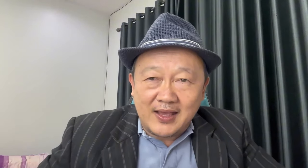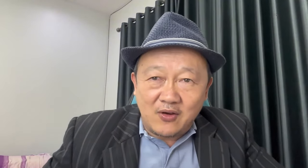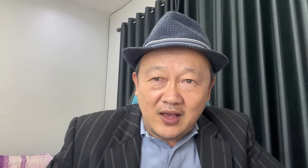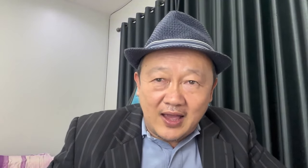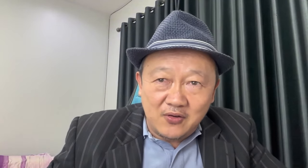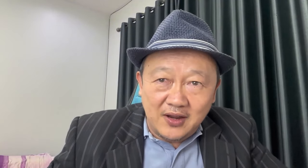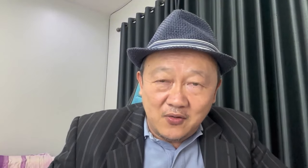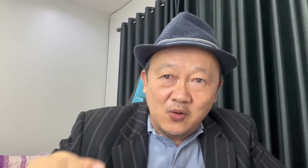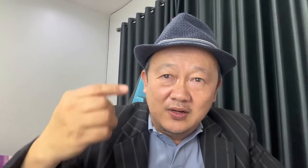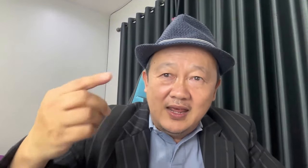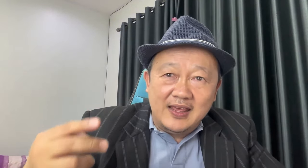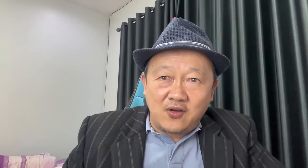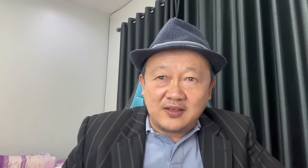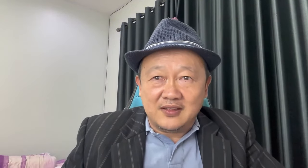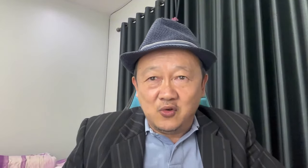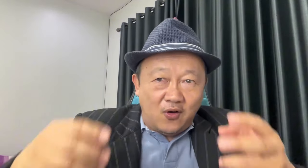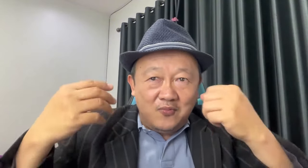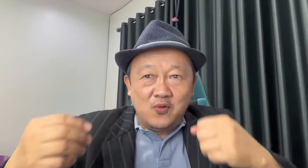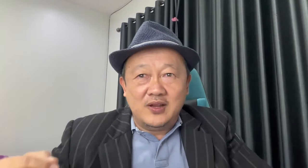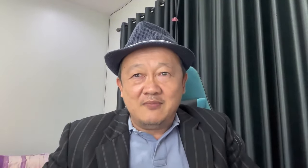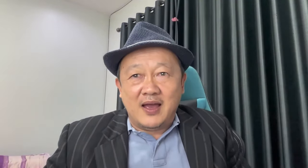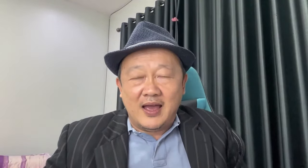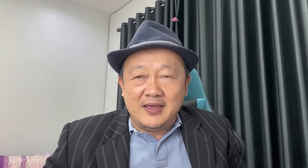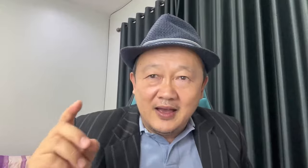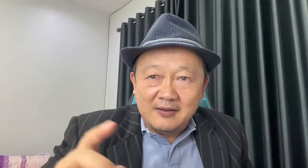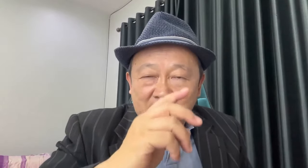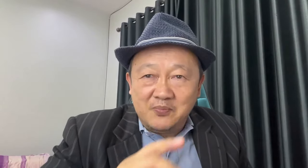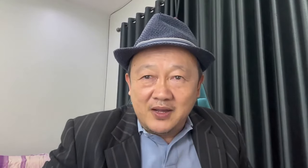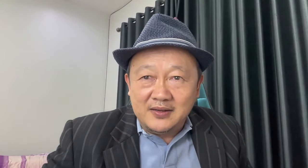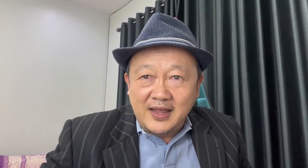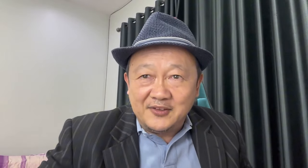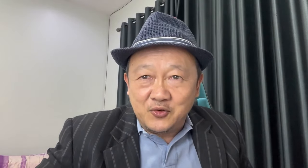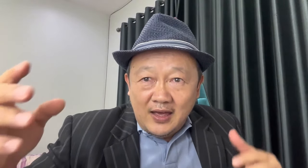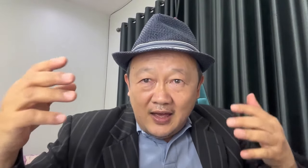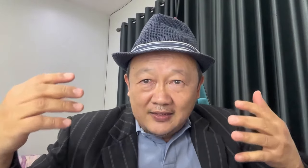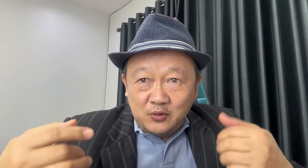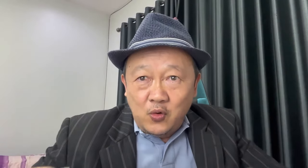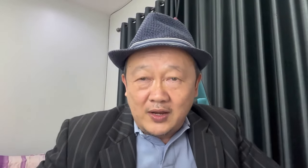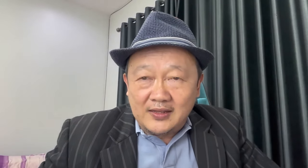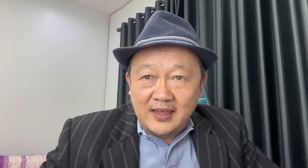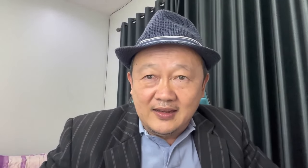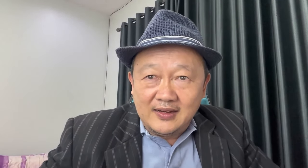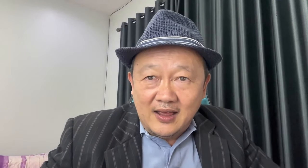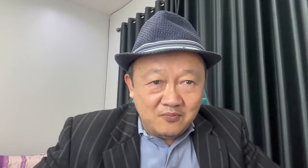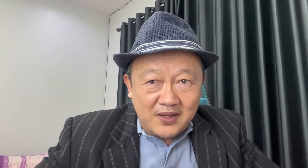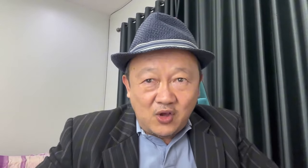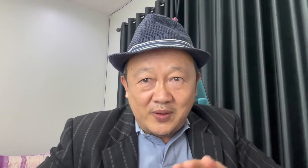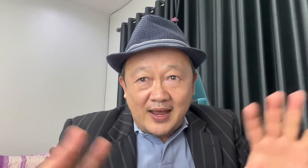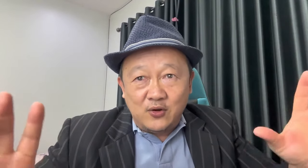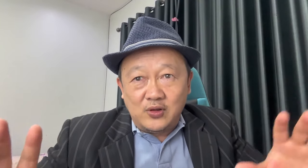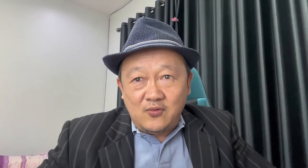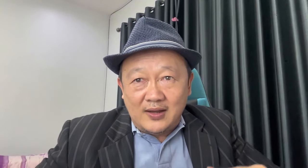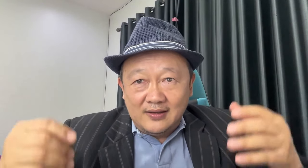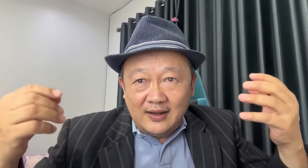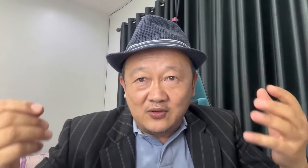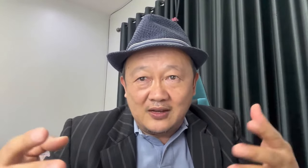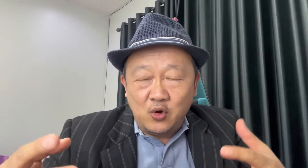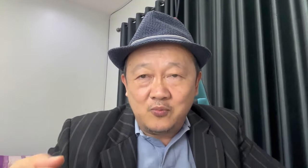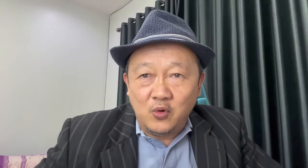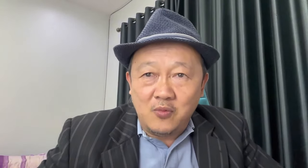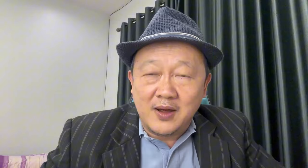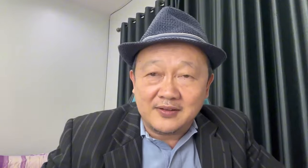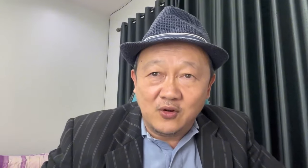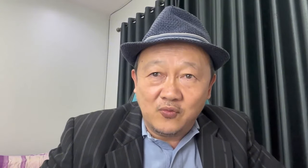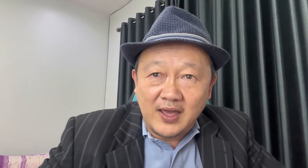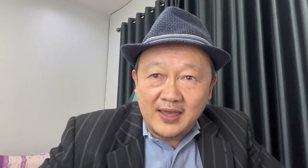พอมาได้คร่าวๆเดี๋ยวพรุ่งนี้ก็จะสรุปของพรุ่งนี้มาให้เ่อเพื่อนๆได้ชเ่าดูกันอีกทีนึงนะไม่ต้องไปนั่งดูทั้งวันเราจะ